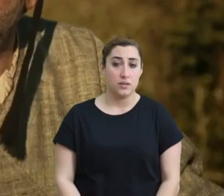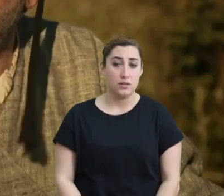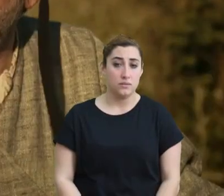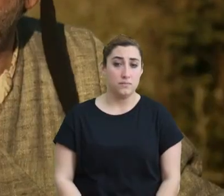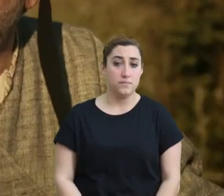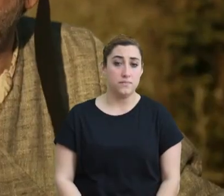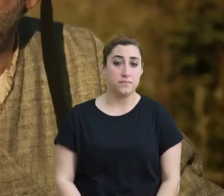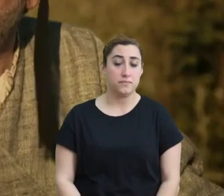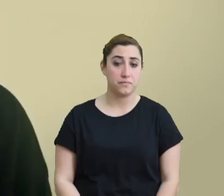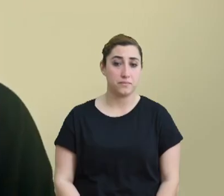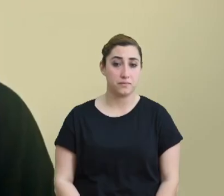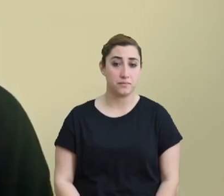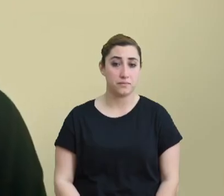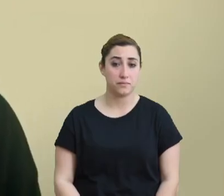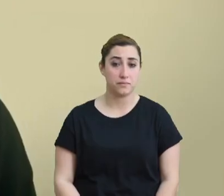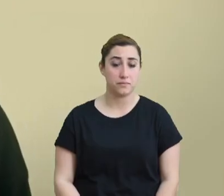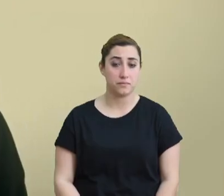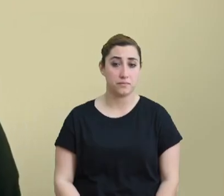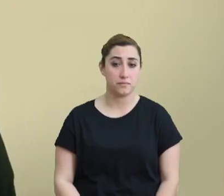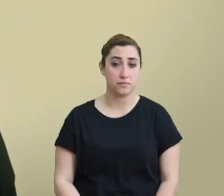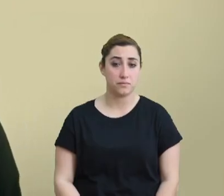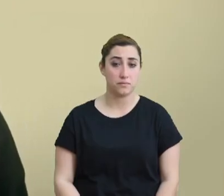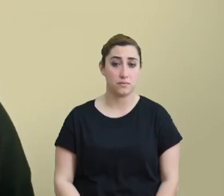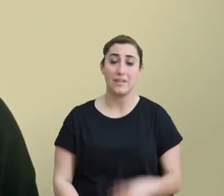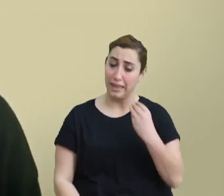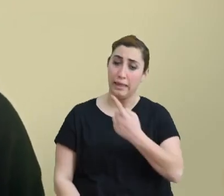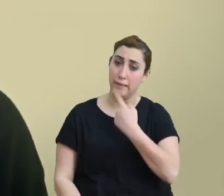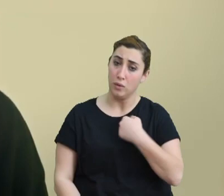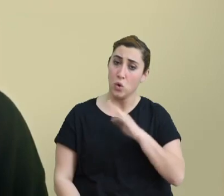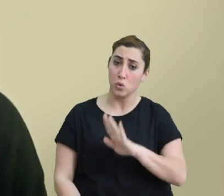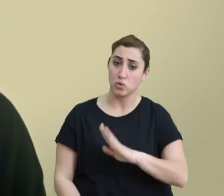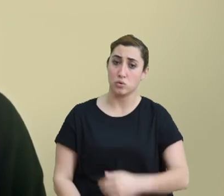Bir yandan da kibirli, tavizsiz. İyi dersin.